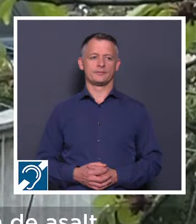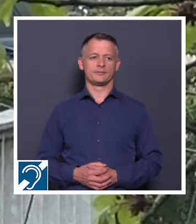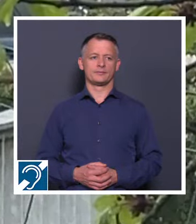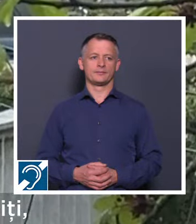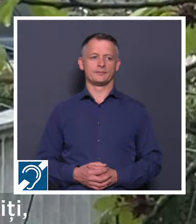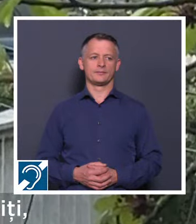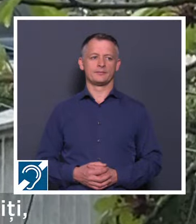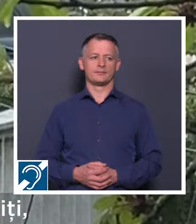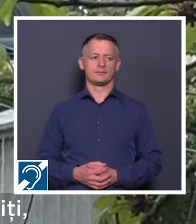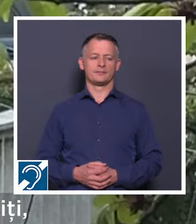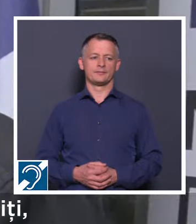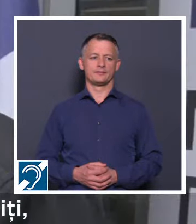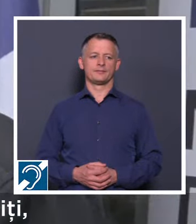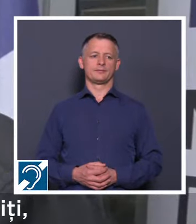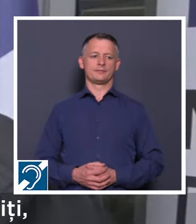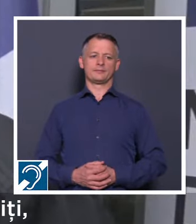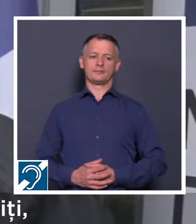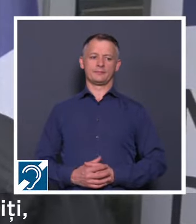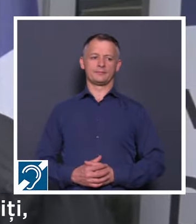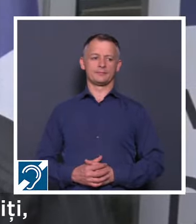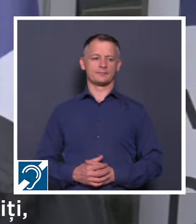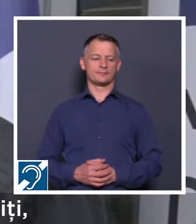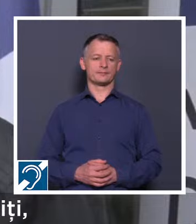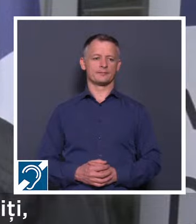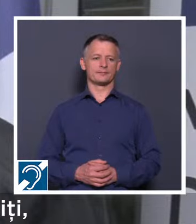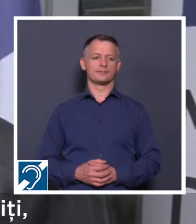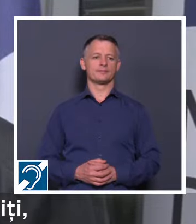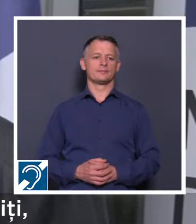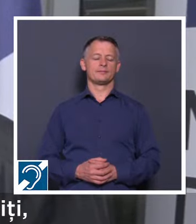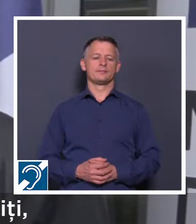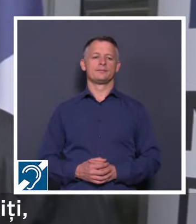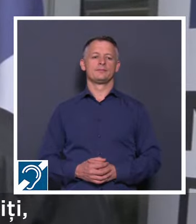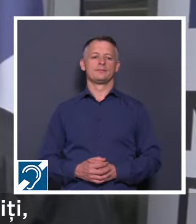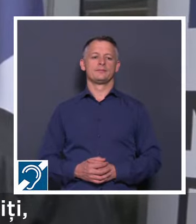lourde. Et dans mes pensées, il y a bien sûr les trois blessés,